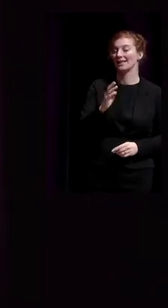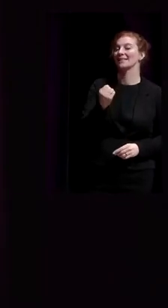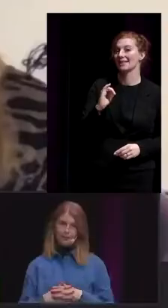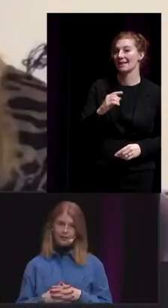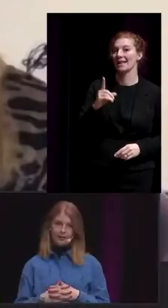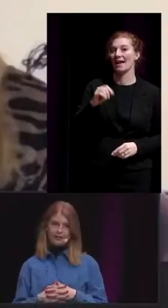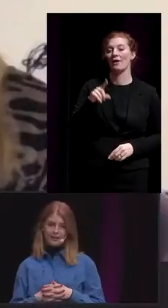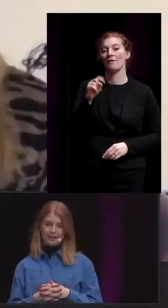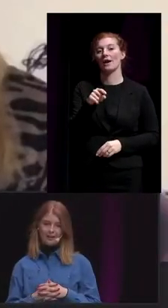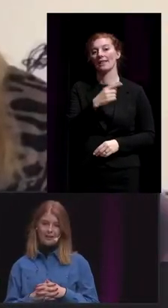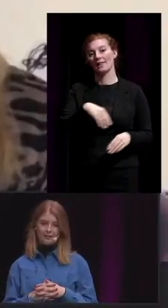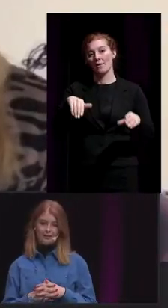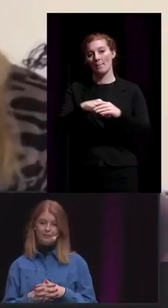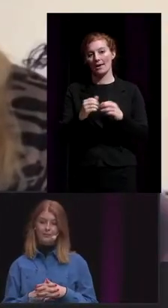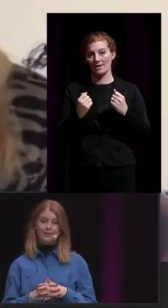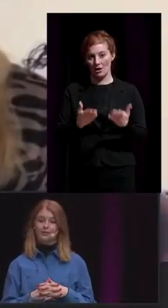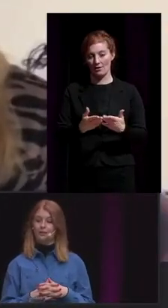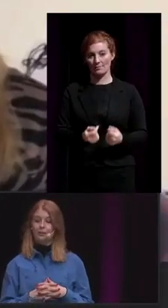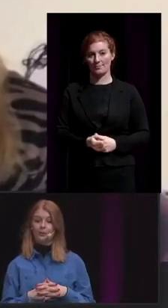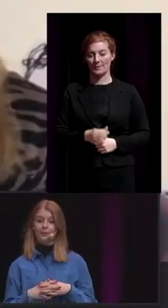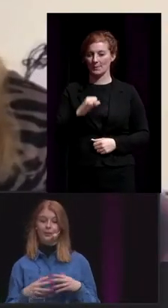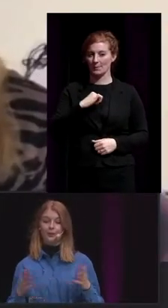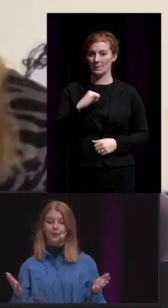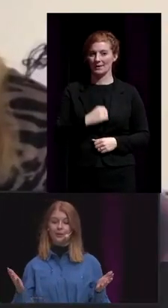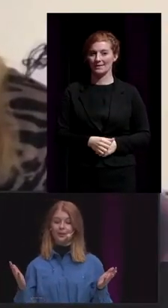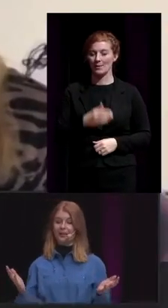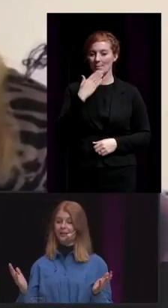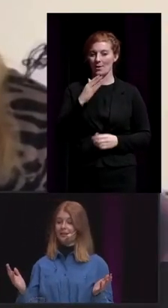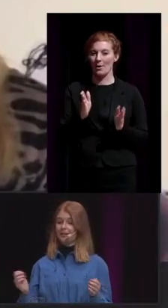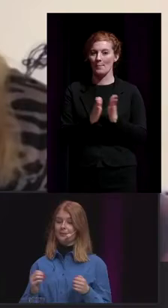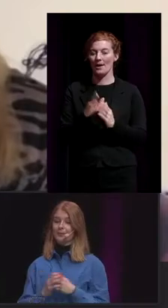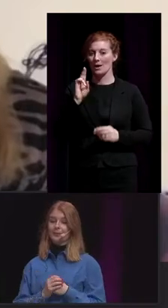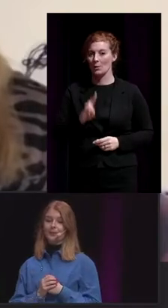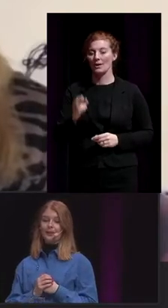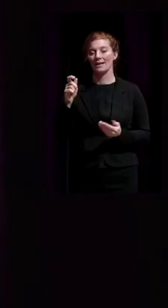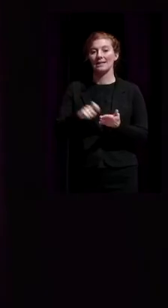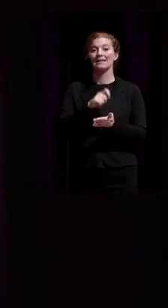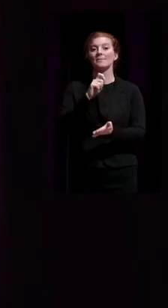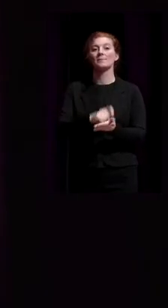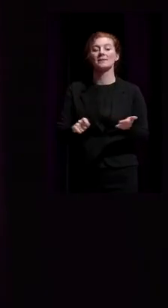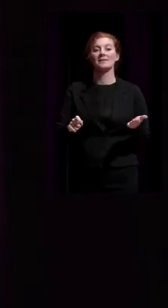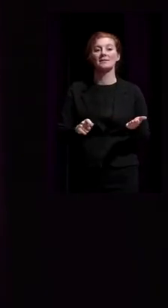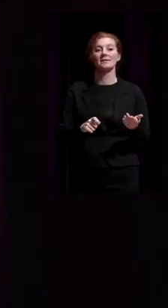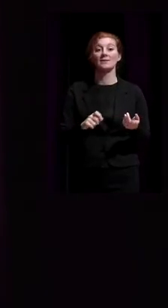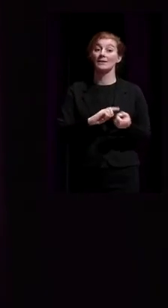er medverkan här. Jätteroligt och bra med konkreta tips. Och kanske ett litet medskick till ni som tittar